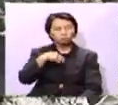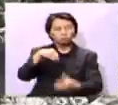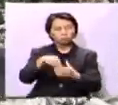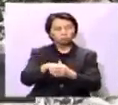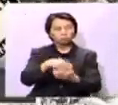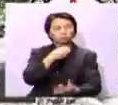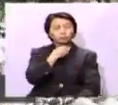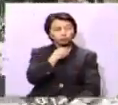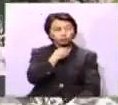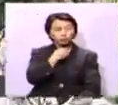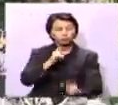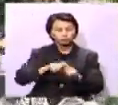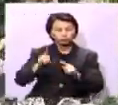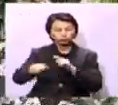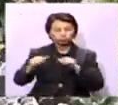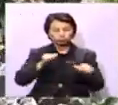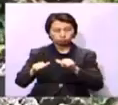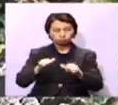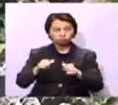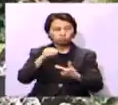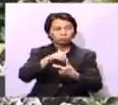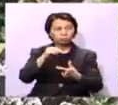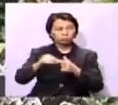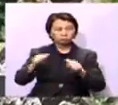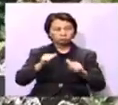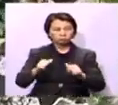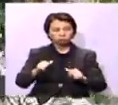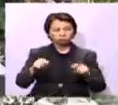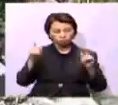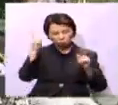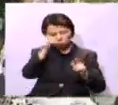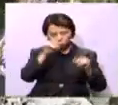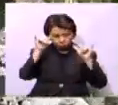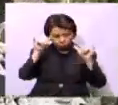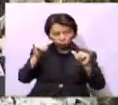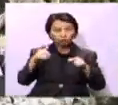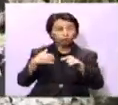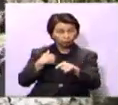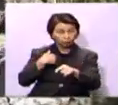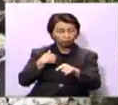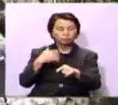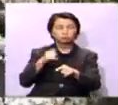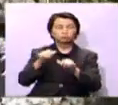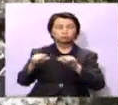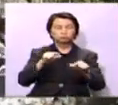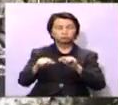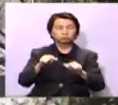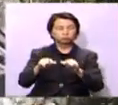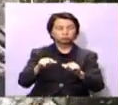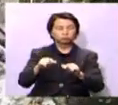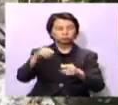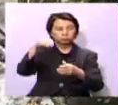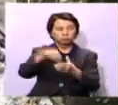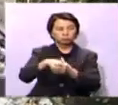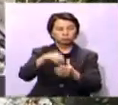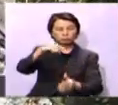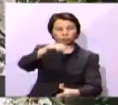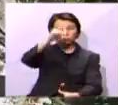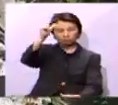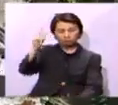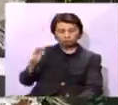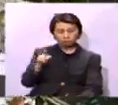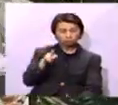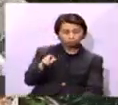negeri ini. Pelbagai aktiviti menarik ataupun aktiviti lasak yang ditawarkan di sini, antaranya aktiviti repelling di dalam Gua Kandu